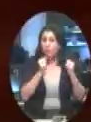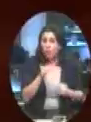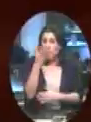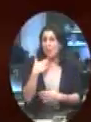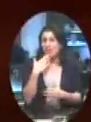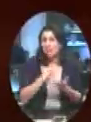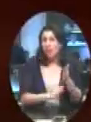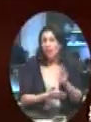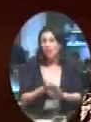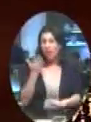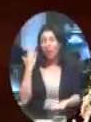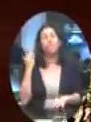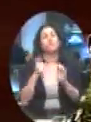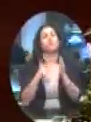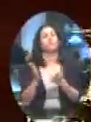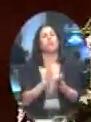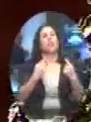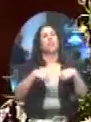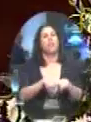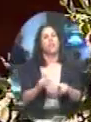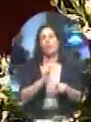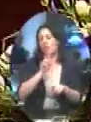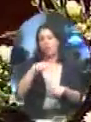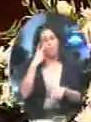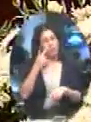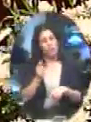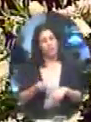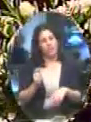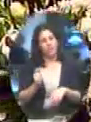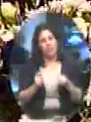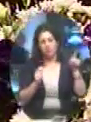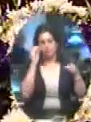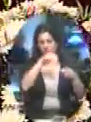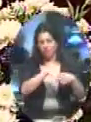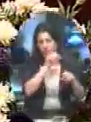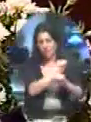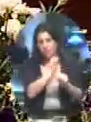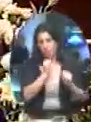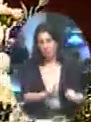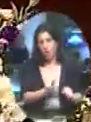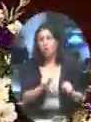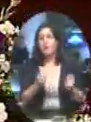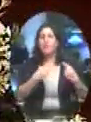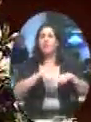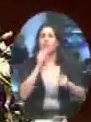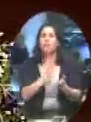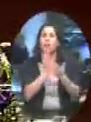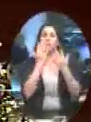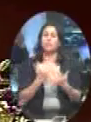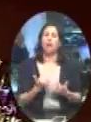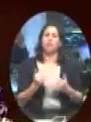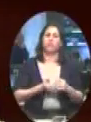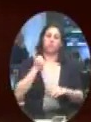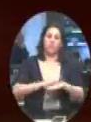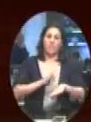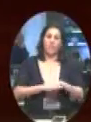ישראל. על פי החלטת הוועדה, ככלל לא יהיו ביקורי חברי כנסת אצל אסירים ביטחוניים, אך הוועדה תקבע מספר בעלי תפקידים